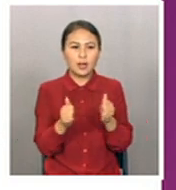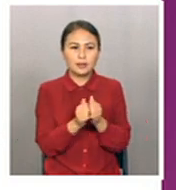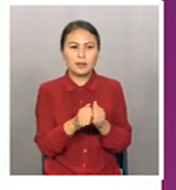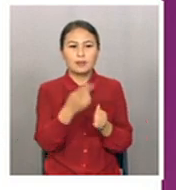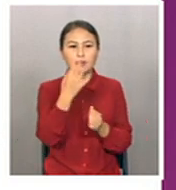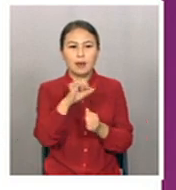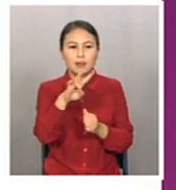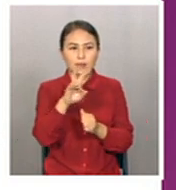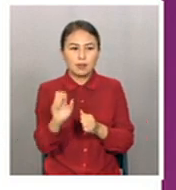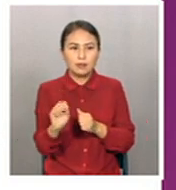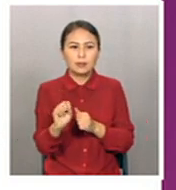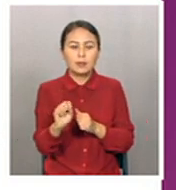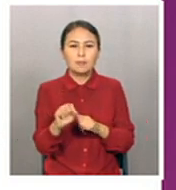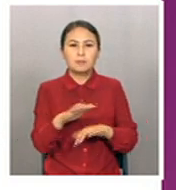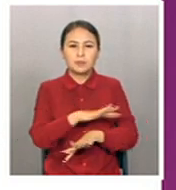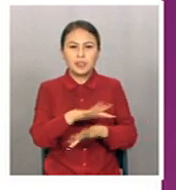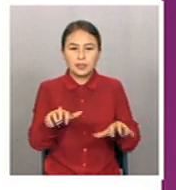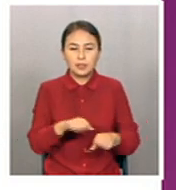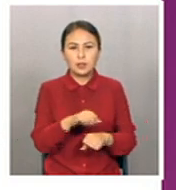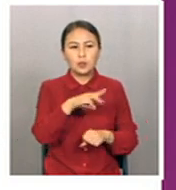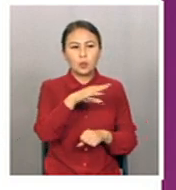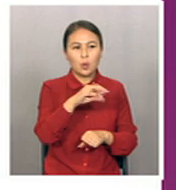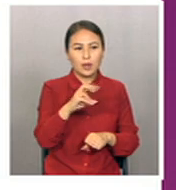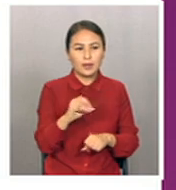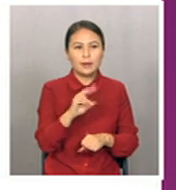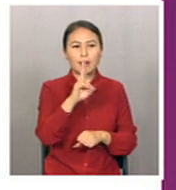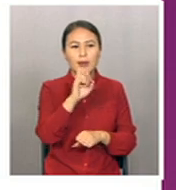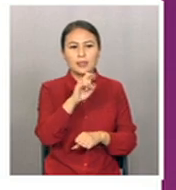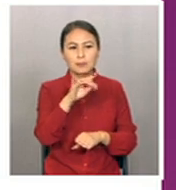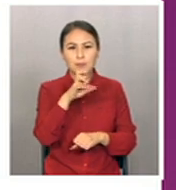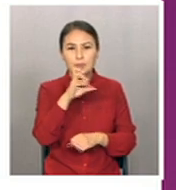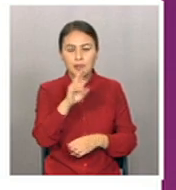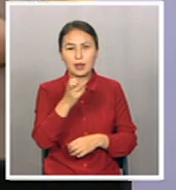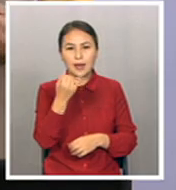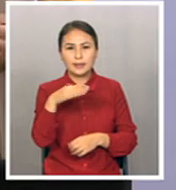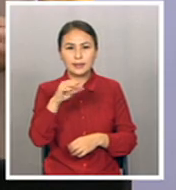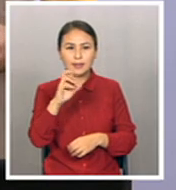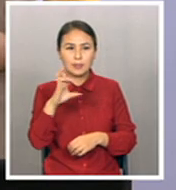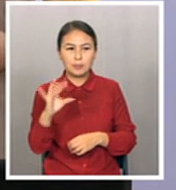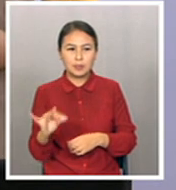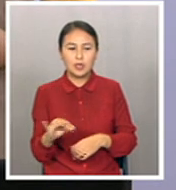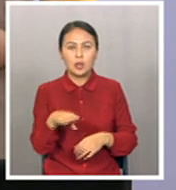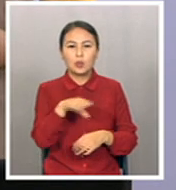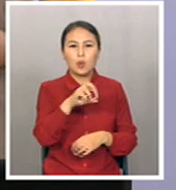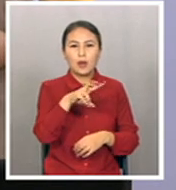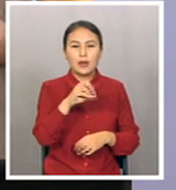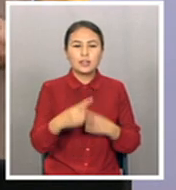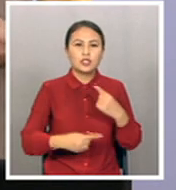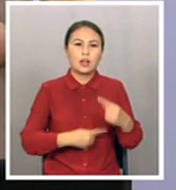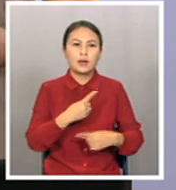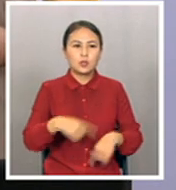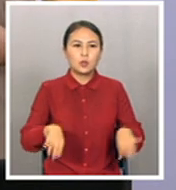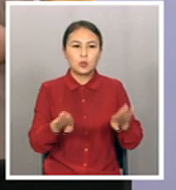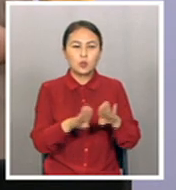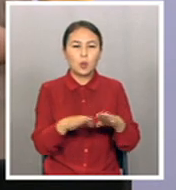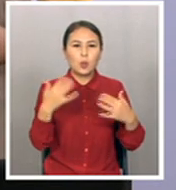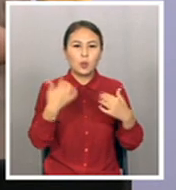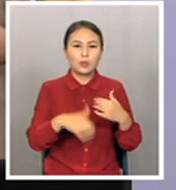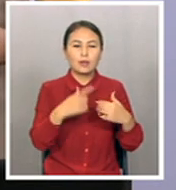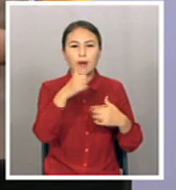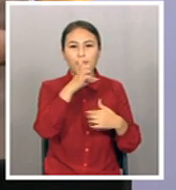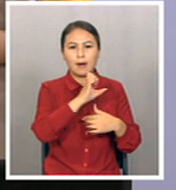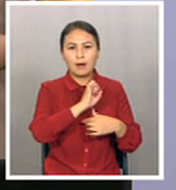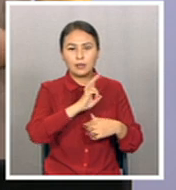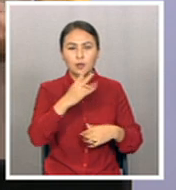дана билер Төле, Қазбек, Әйтеке би болды. Төленің ізін жалғастырушы орта жүздің хандары